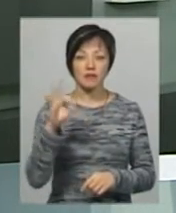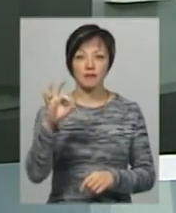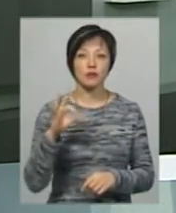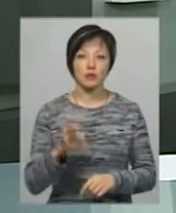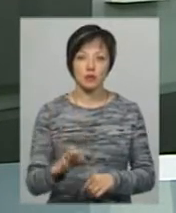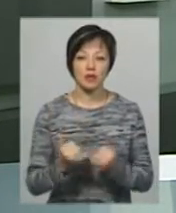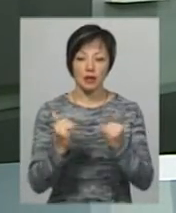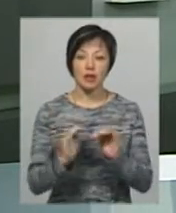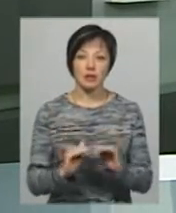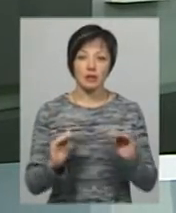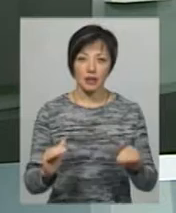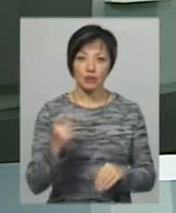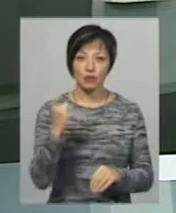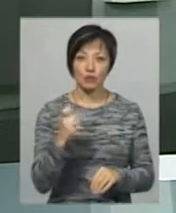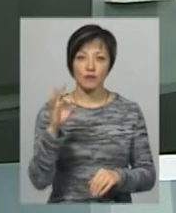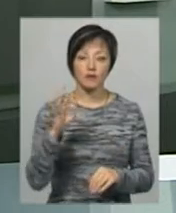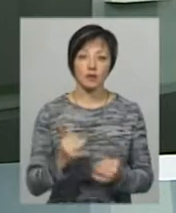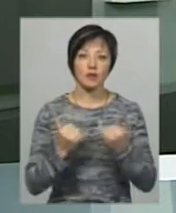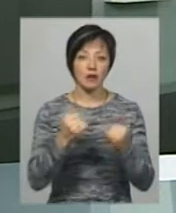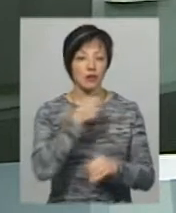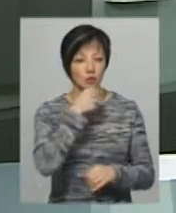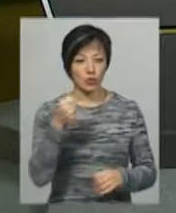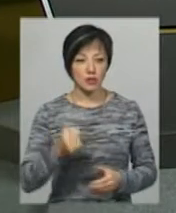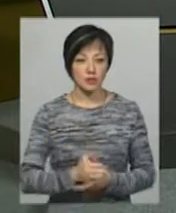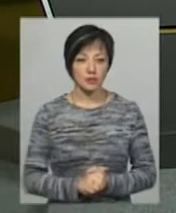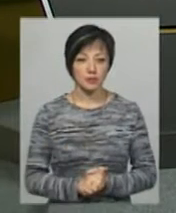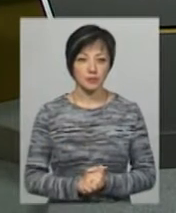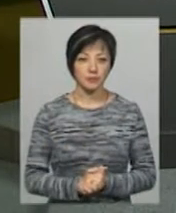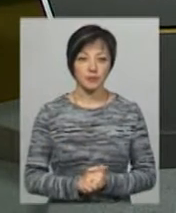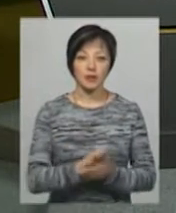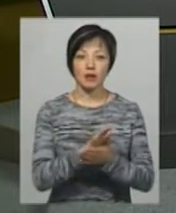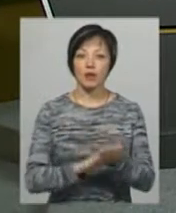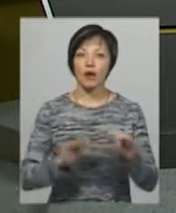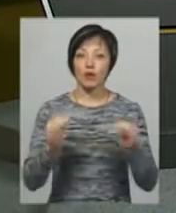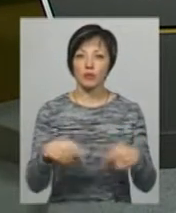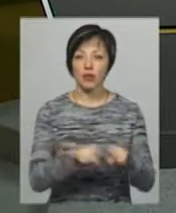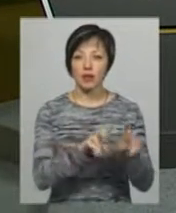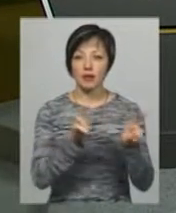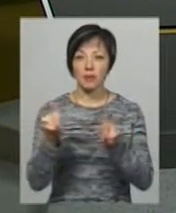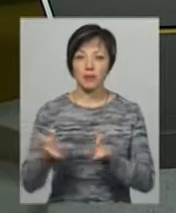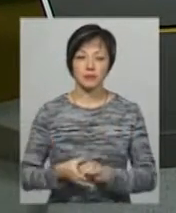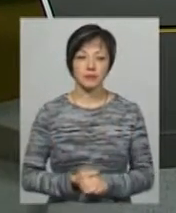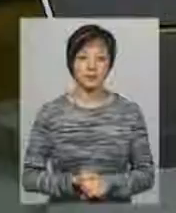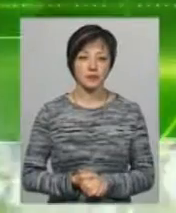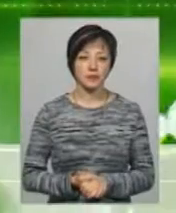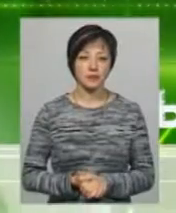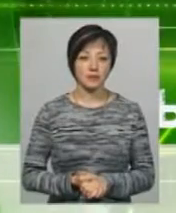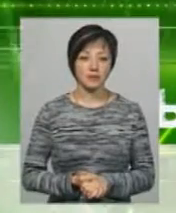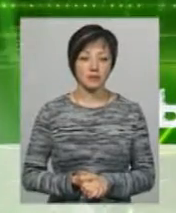120% для дітей та 100% для дорослих. Далі коротко про такі теми.